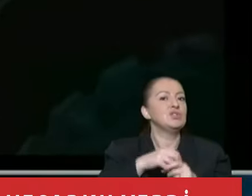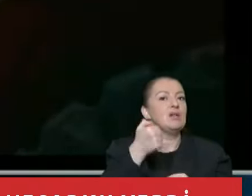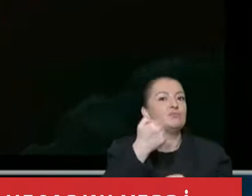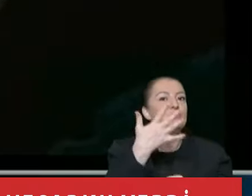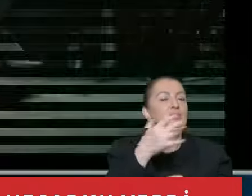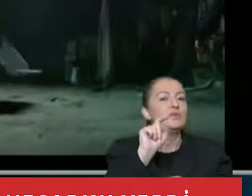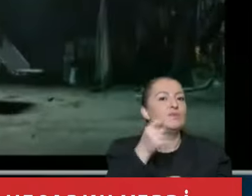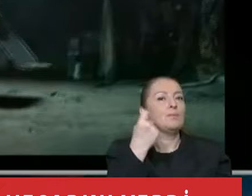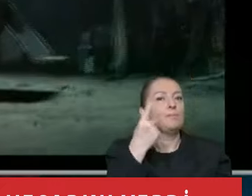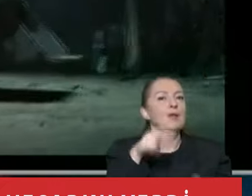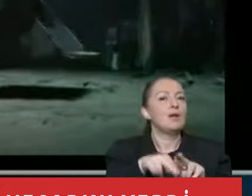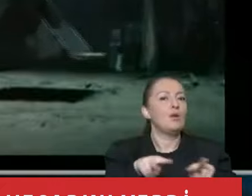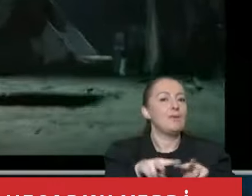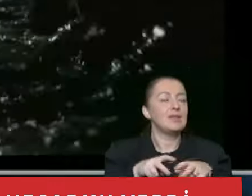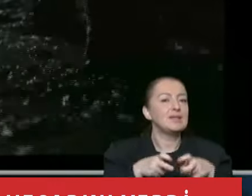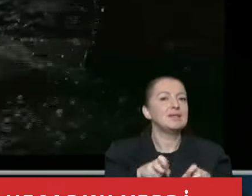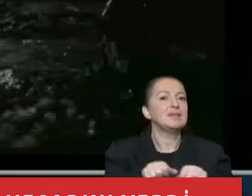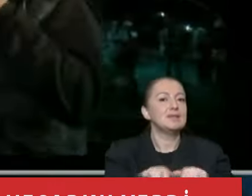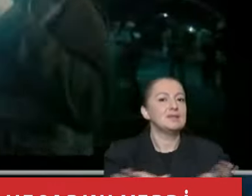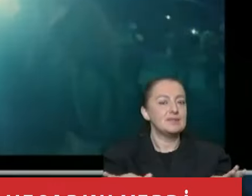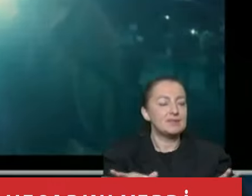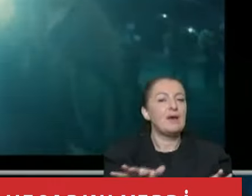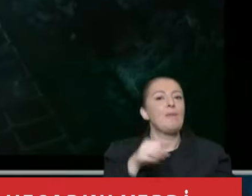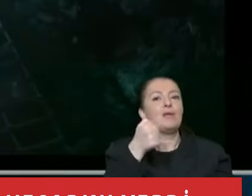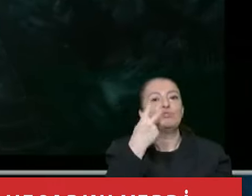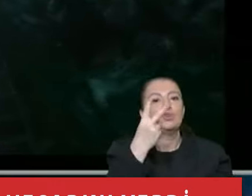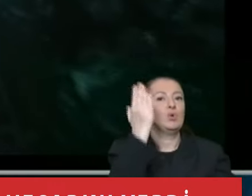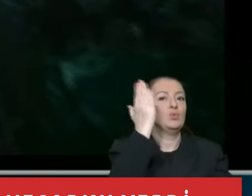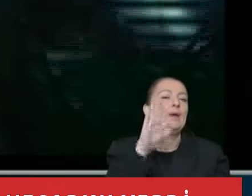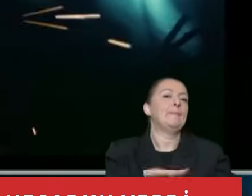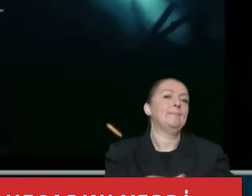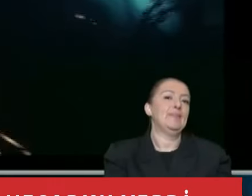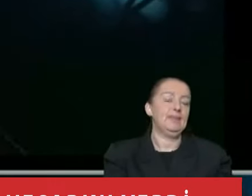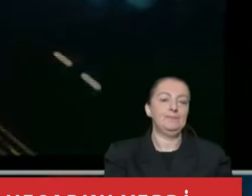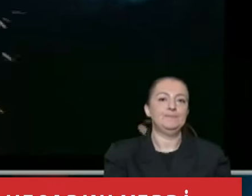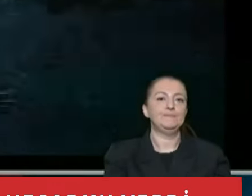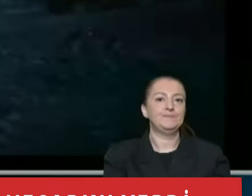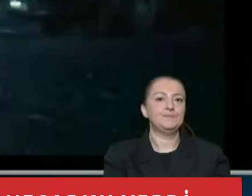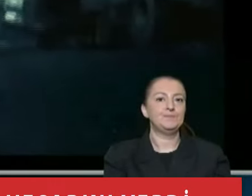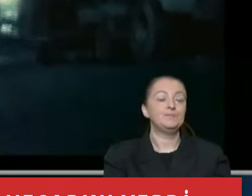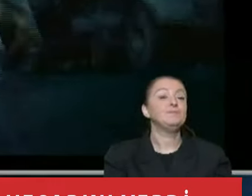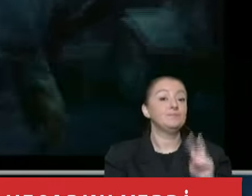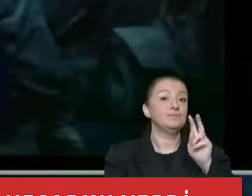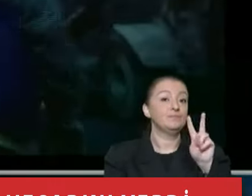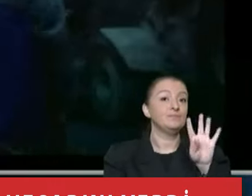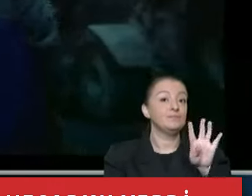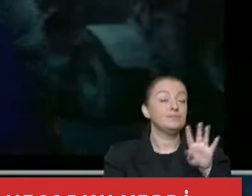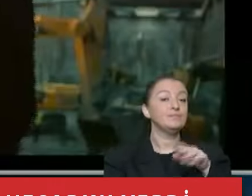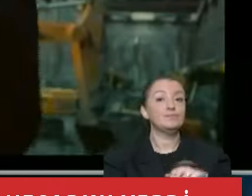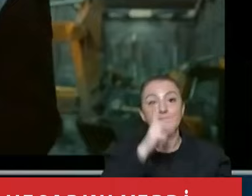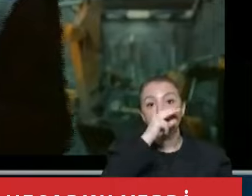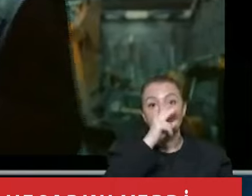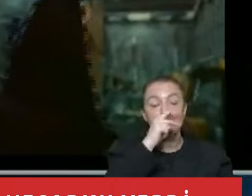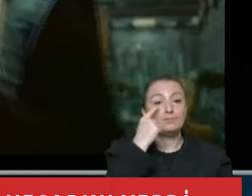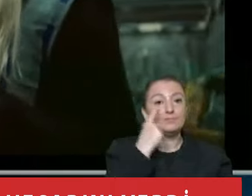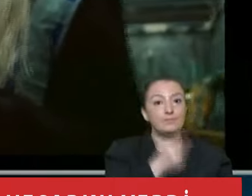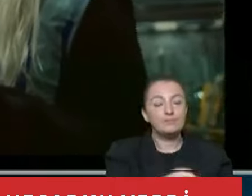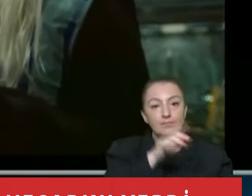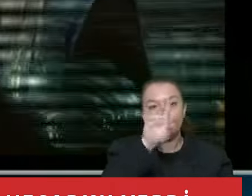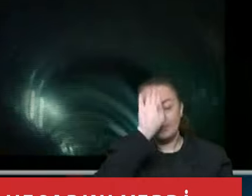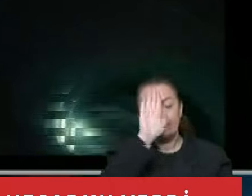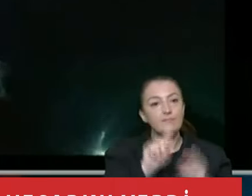65.1 km raylı sistem hattı ve 62 istasyonu tamamlamış olduk 2024 Mart itibariyle İstanbul'da